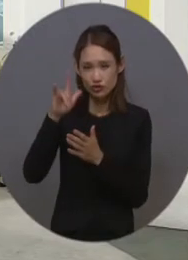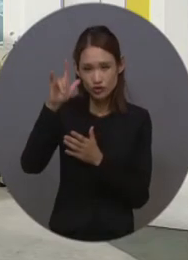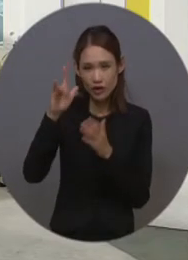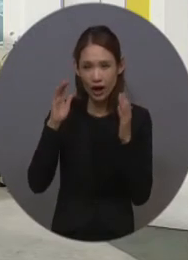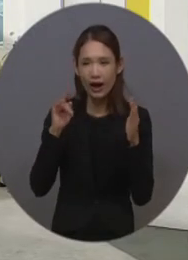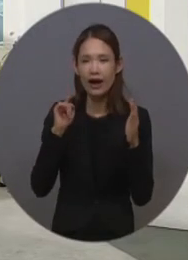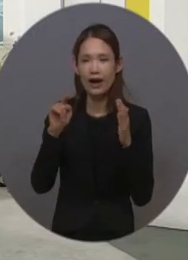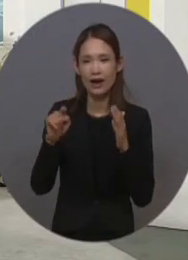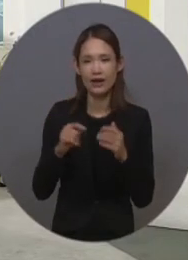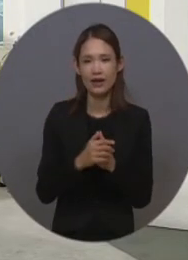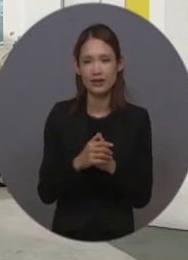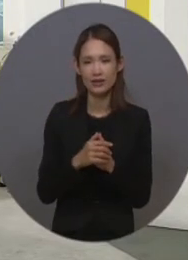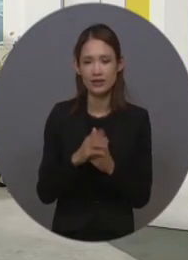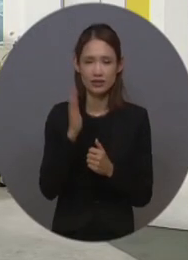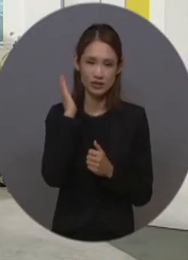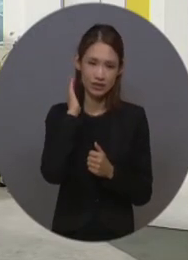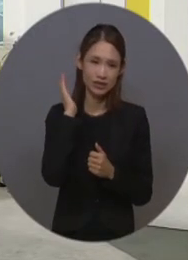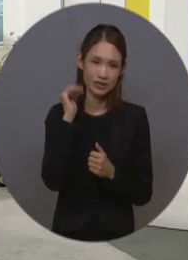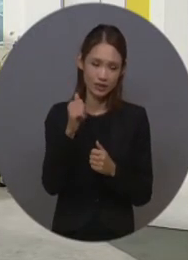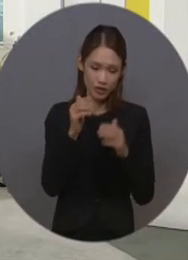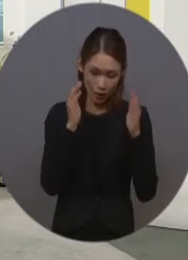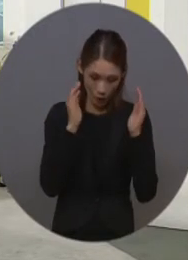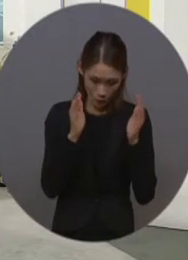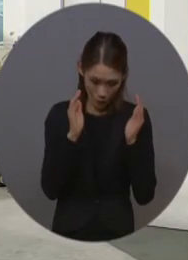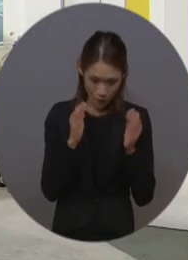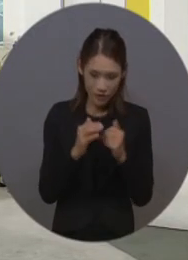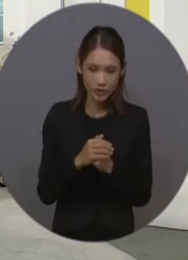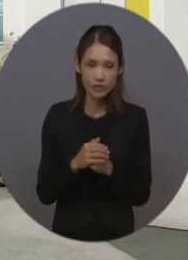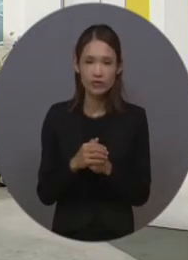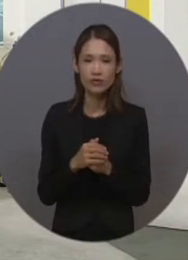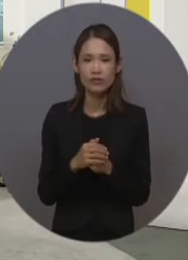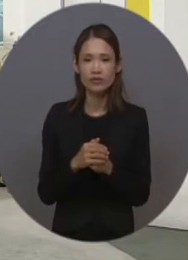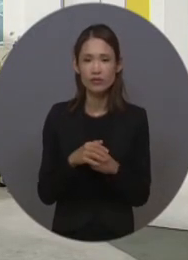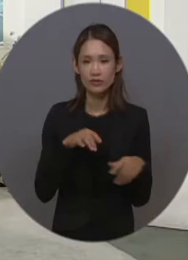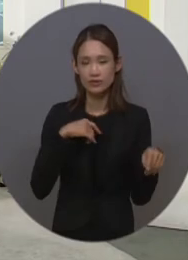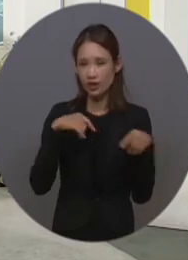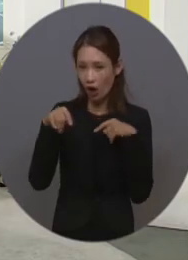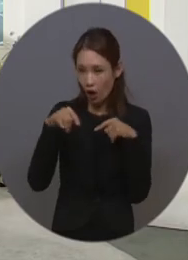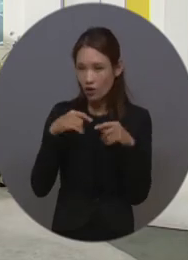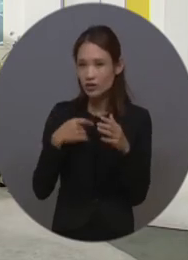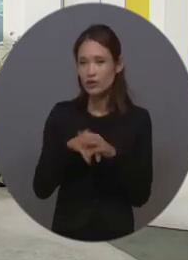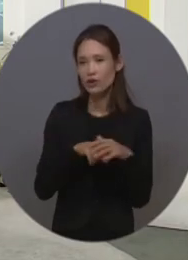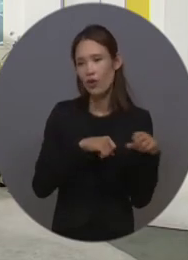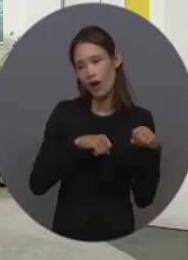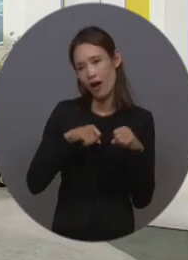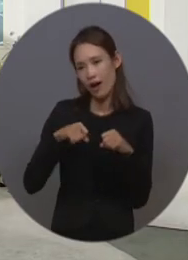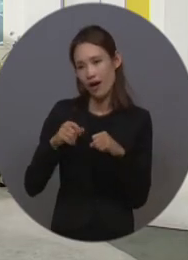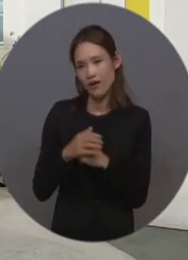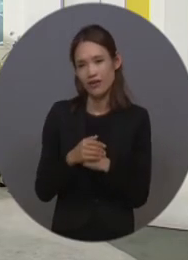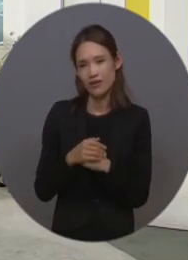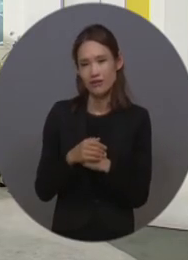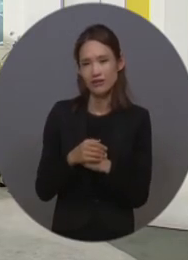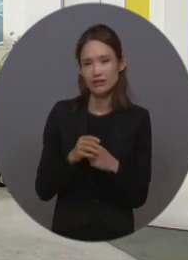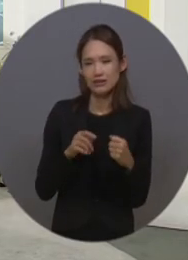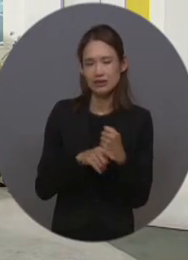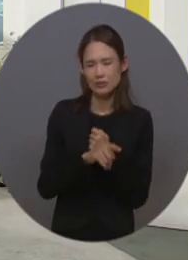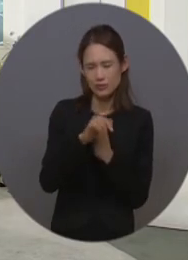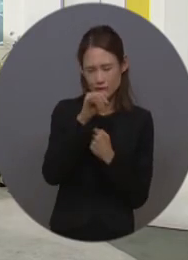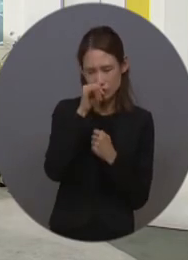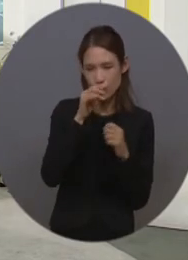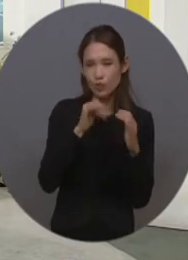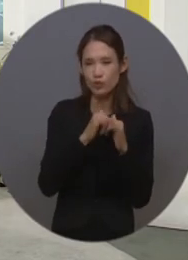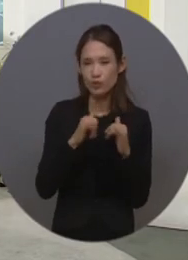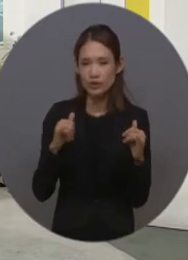그렇게 이제 대통령학도 공부하시면서 또 정치인으로서 활동하면서 상당히 의미 있게